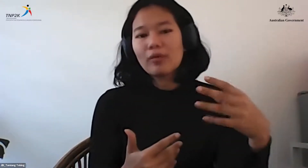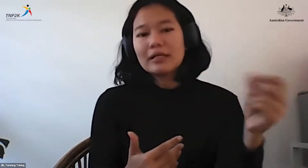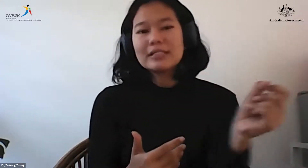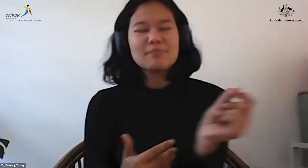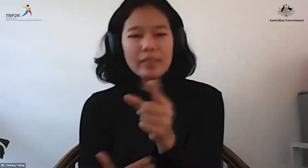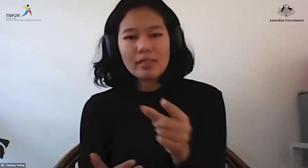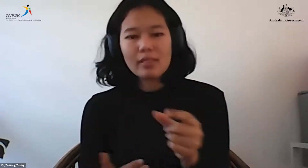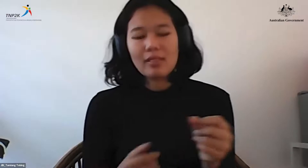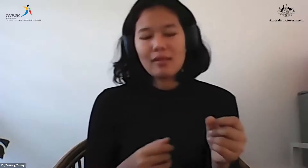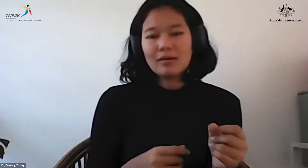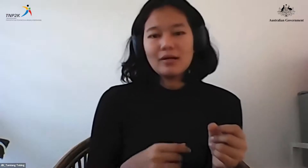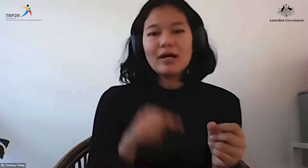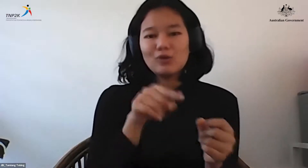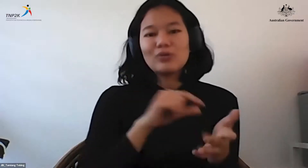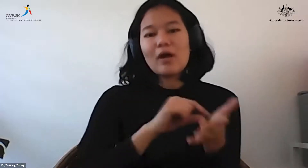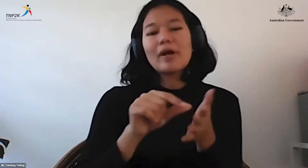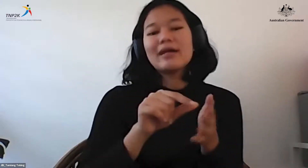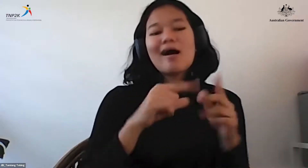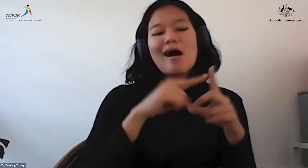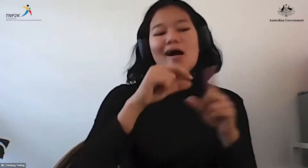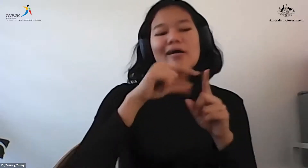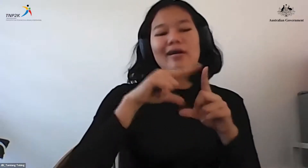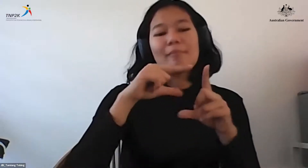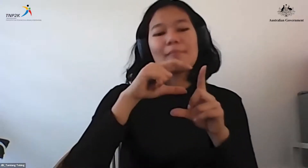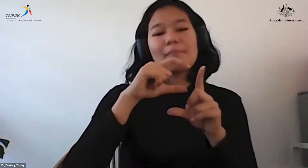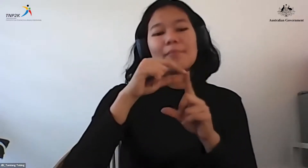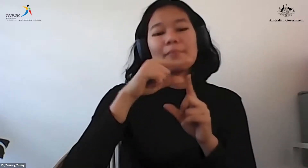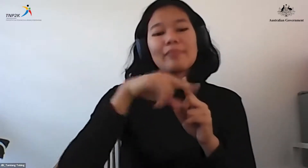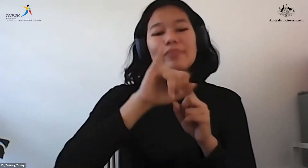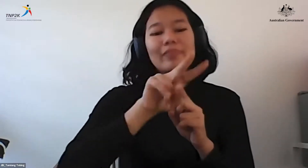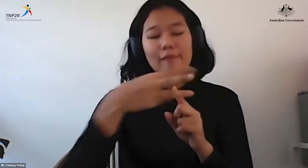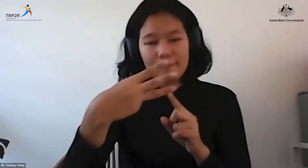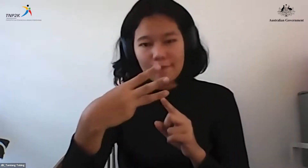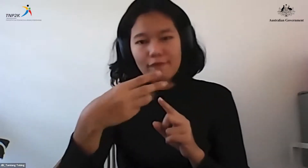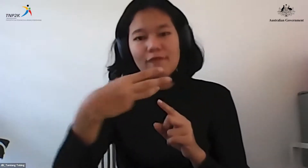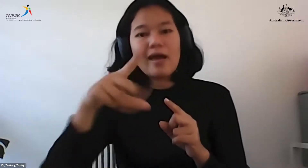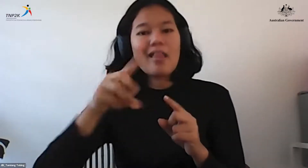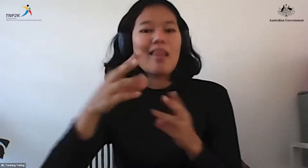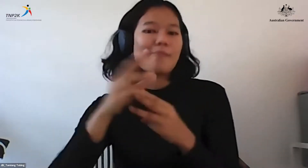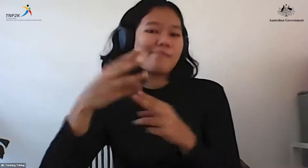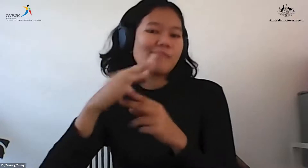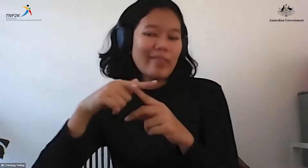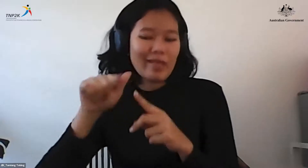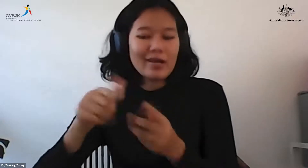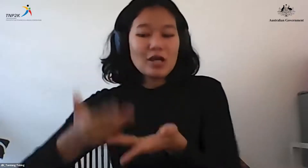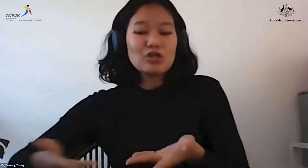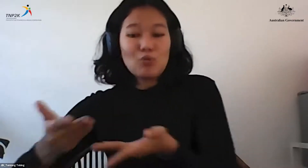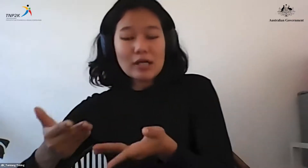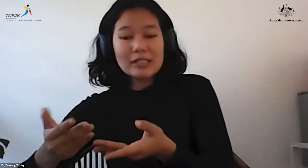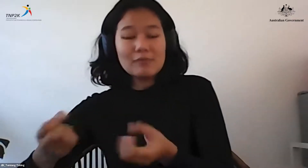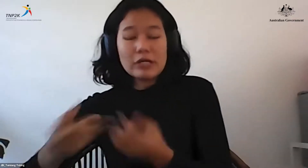memiliki elemen adaptif, ya, sehingga kemudian jika terjadi hal-hal yang mendadak, yang kemudian tidak diantisipasi semacam